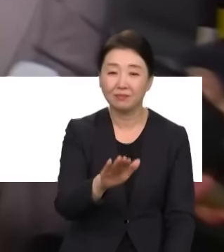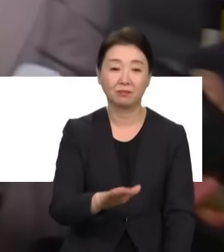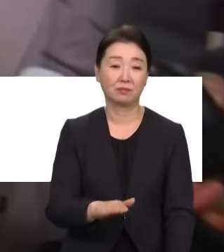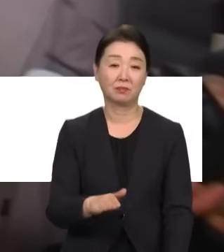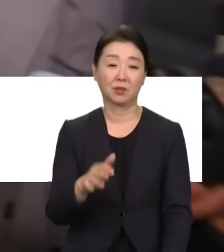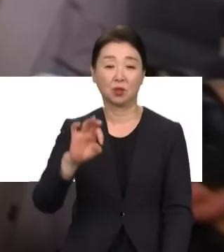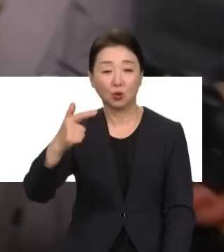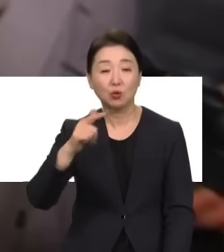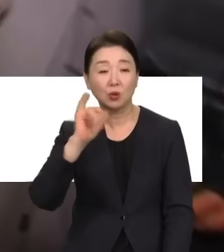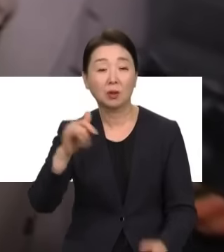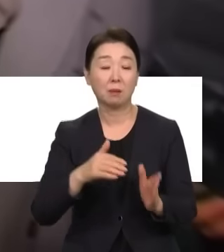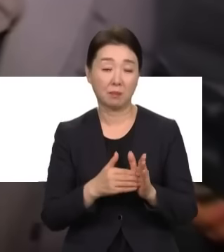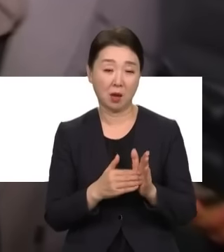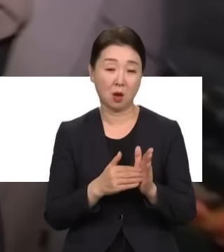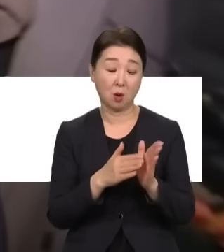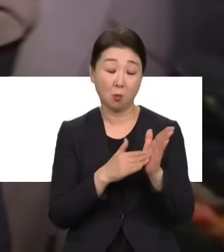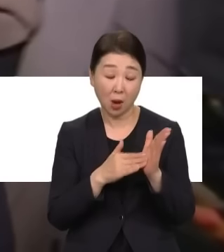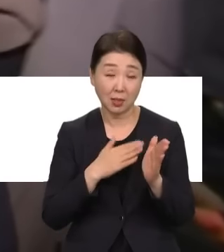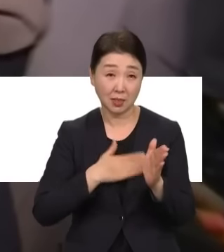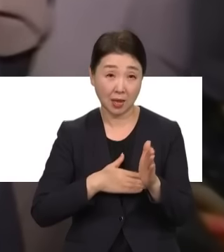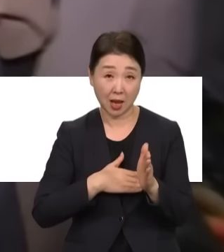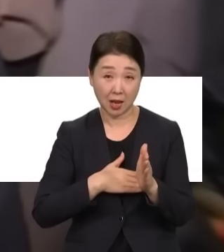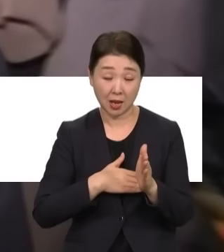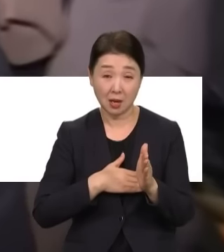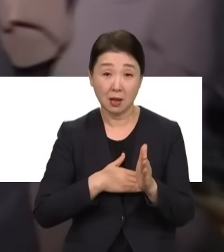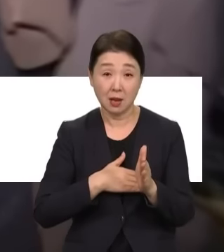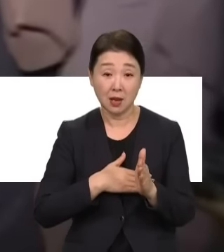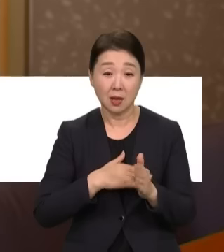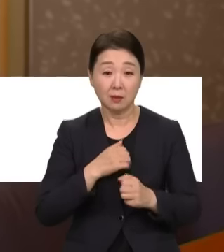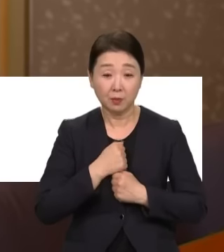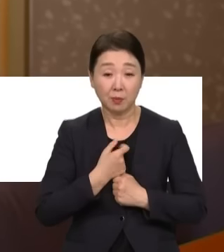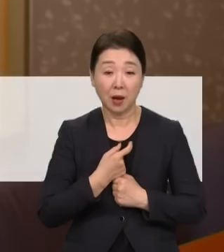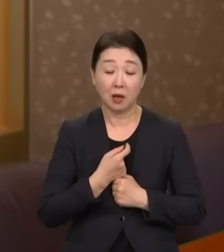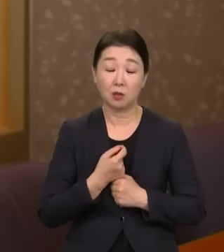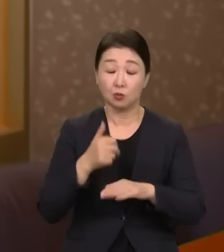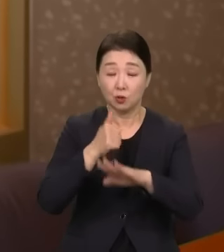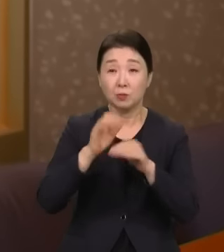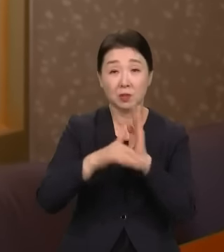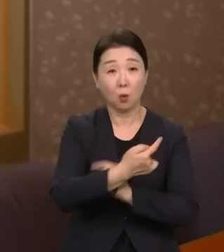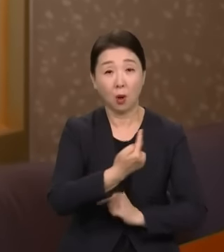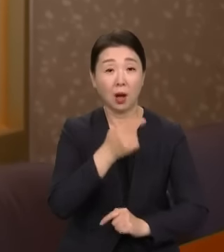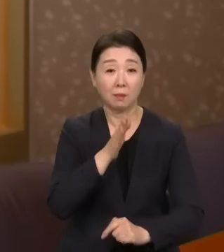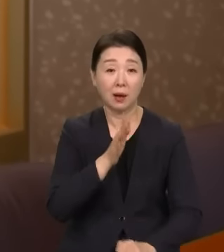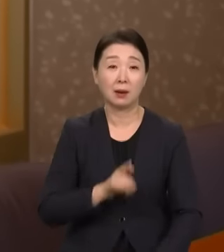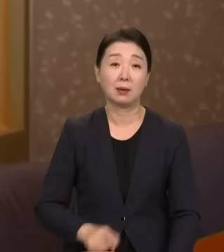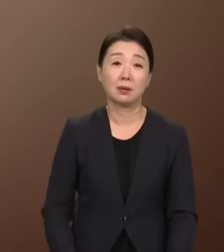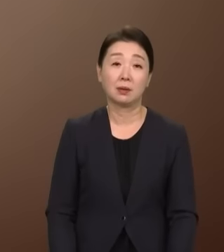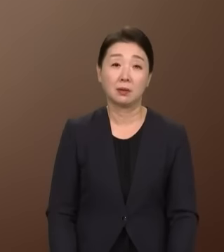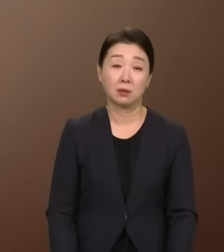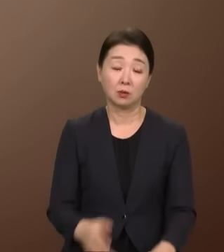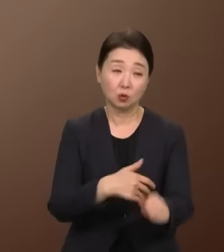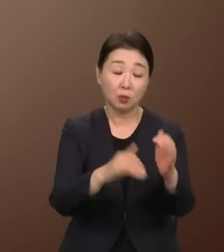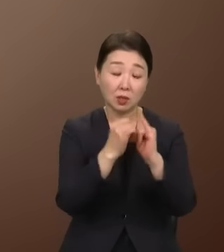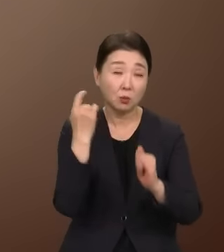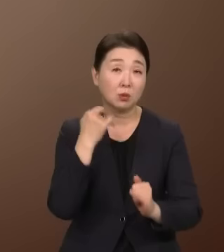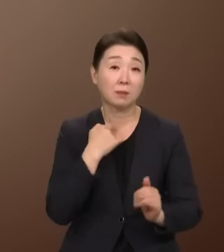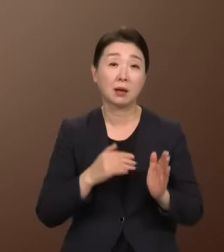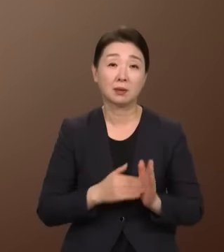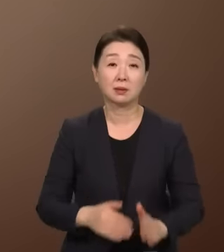윤상현이한테 전화했습니다. 보안 유지하시고 내일 취임식에 꼭 오십시오. 주변 인물들은 이 녹취를 들었다고 주장하고